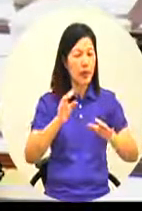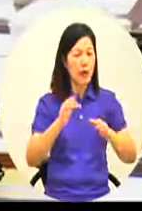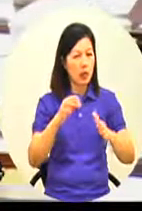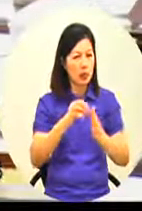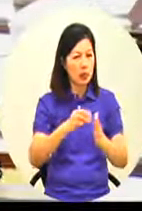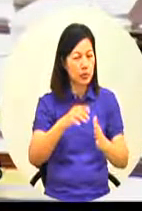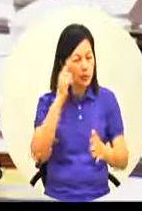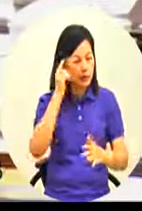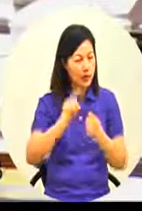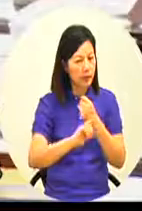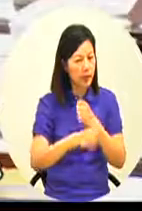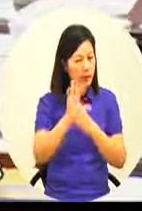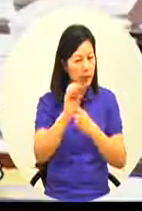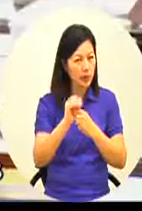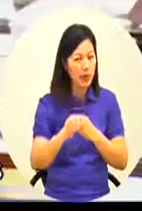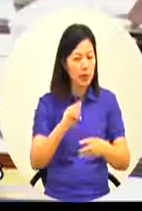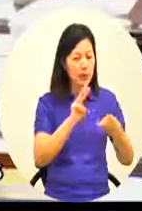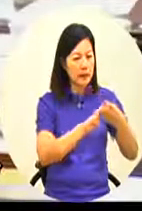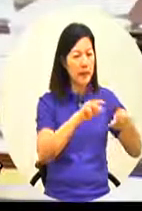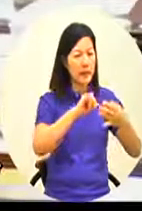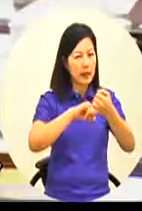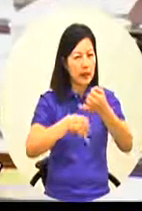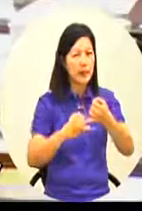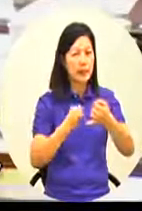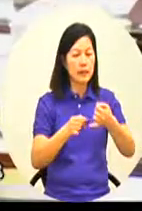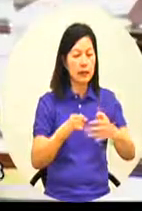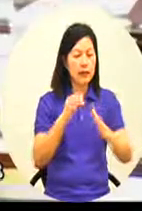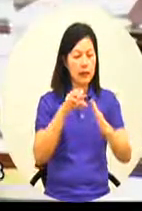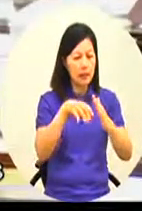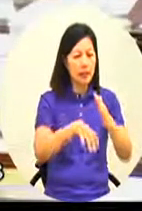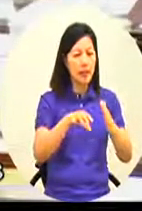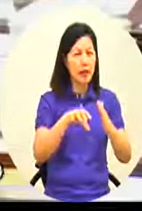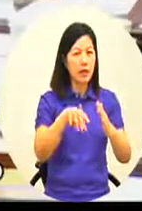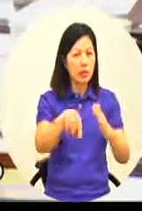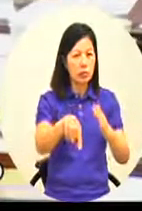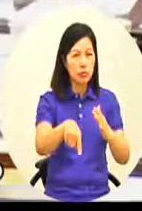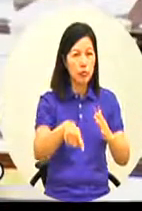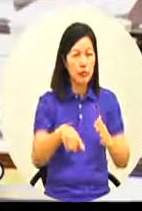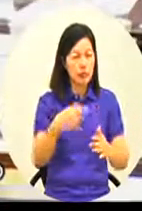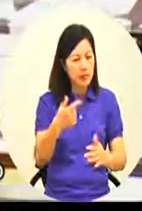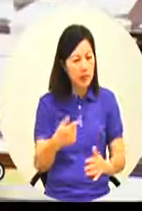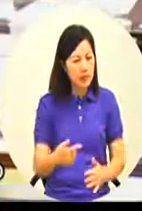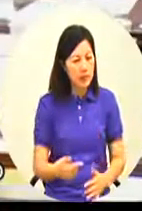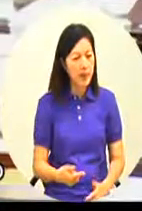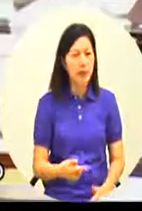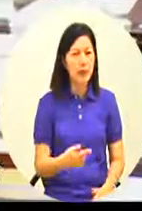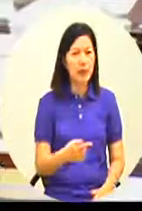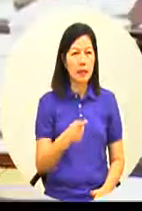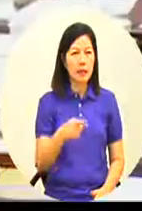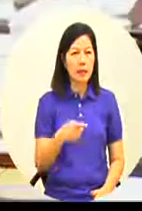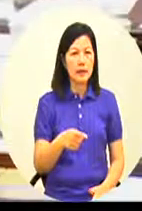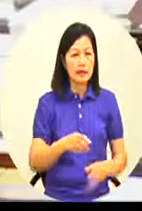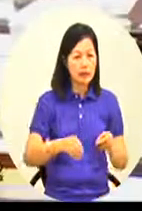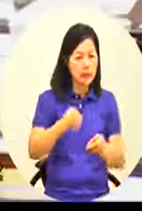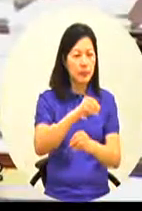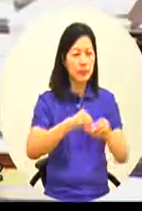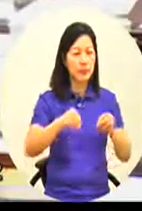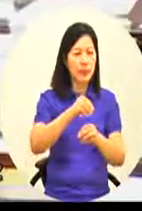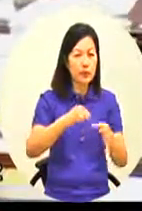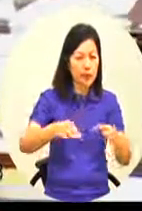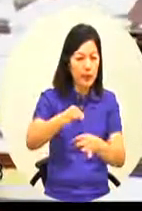田径仓库是不是可以，也许可以慢慢朝向博的方式也好，或者说有另外一个经营的方式，